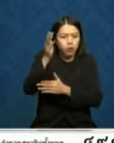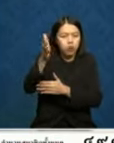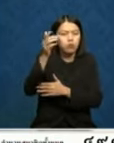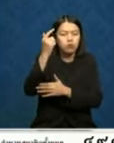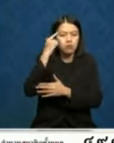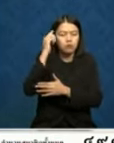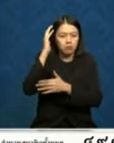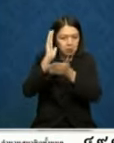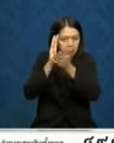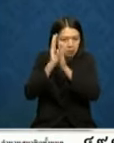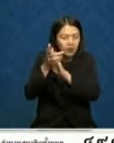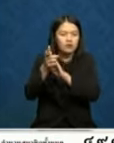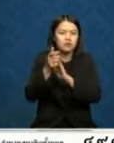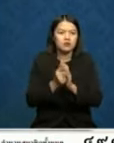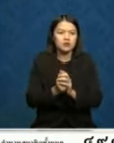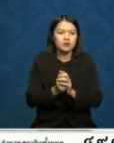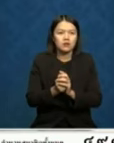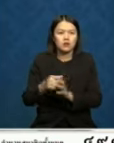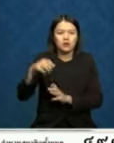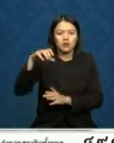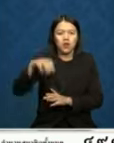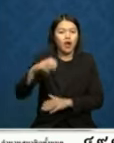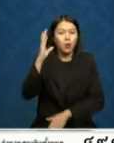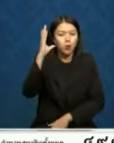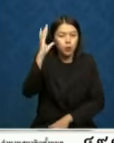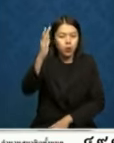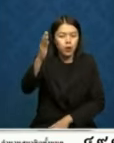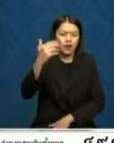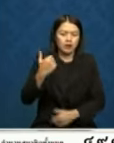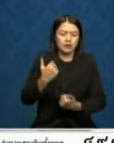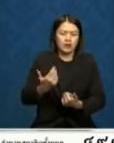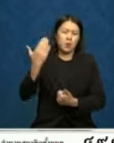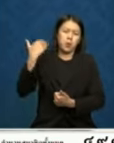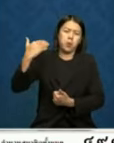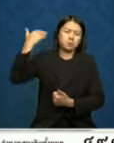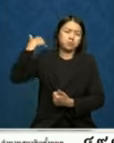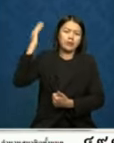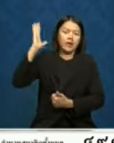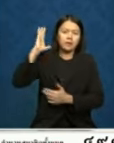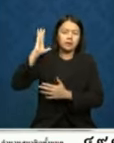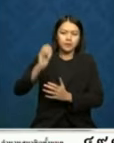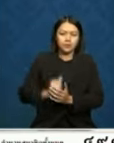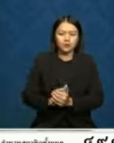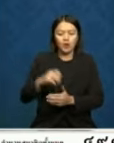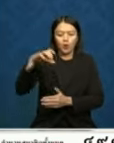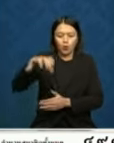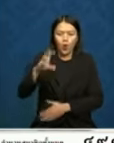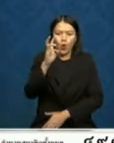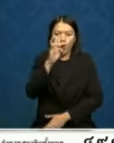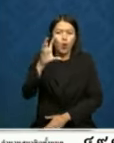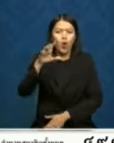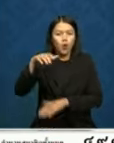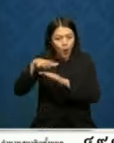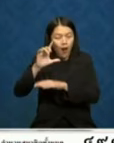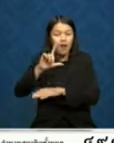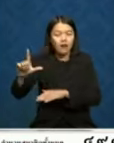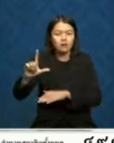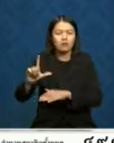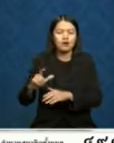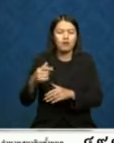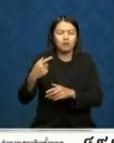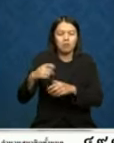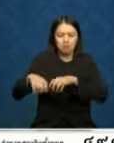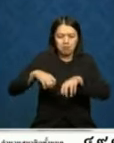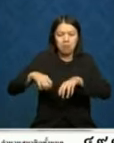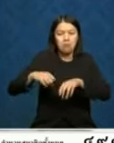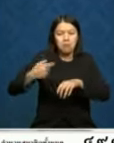งนี้เรื่องที่เป็นเรื่องของ tomorrow ไม่ใช่ในอดีตที่ผ่านมางบประมาณ600กว่าล้านบาทนั้นครับถ้าใช้ให้มีประสิทธิ